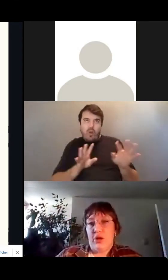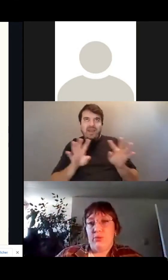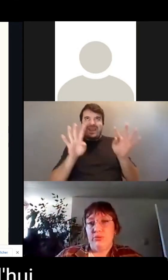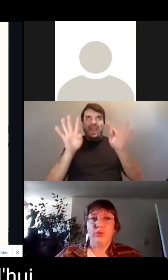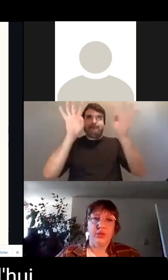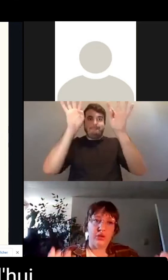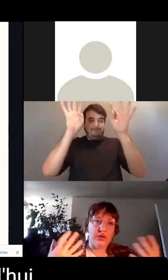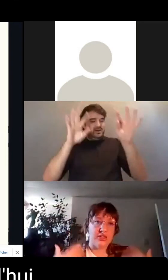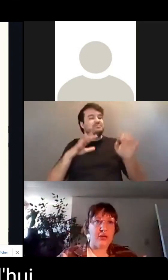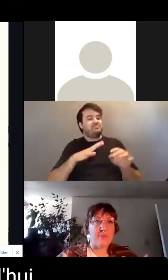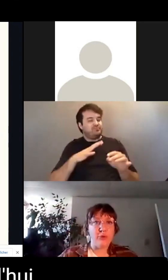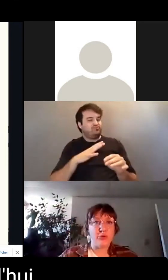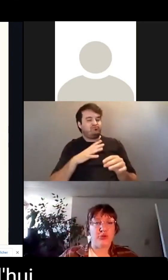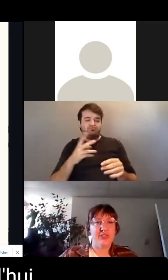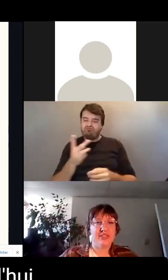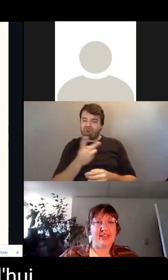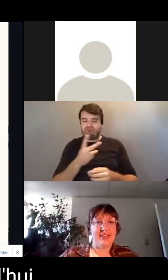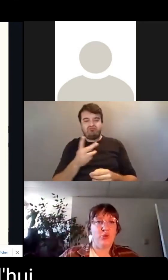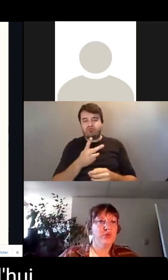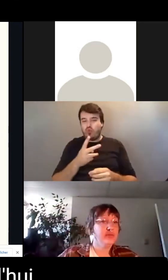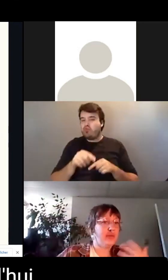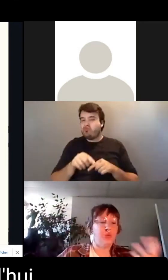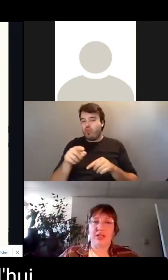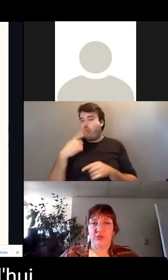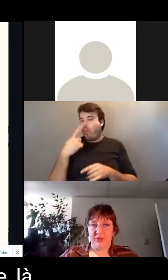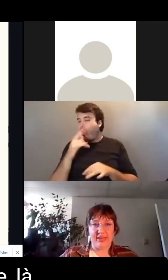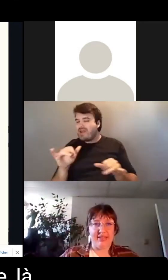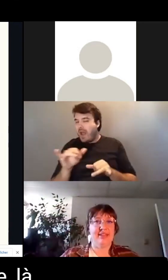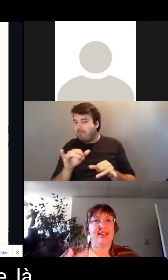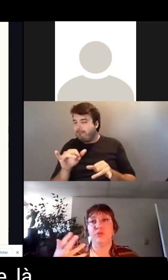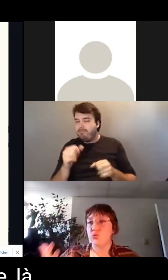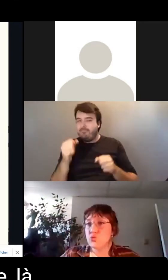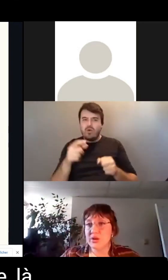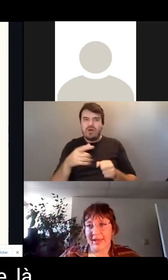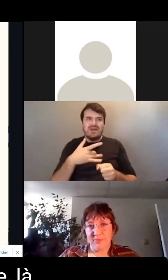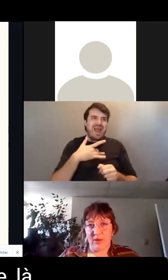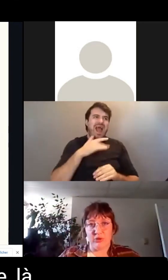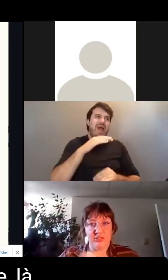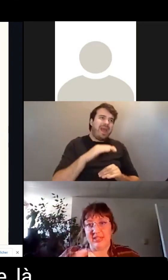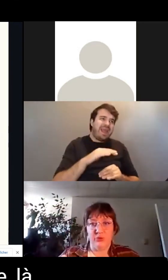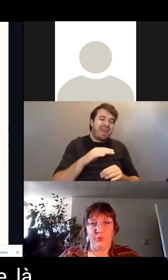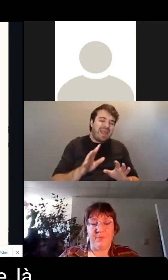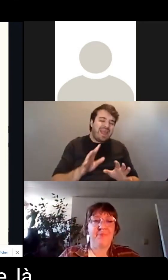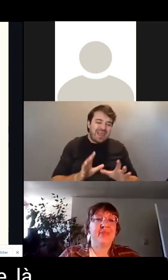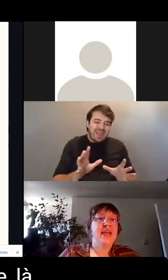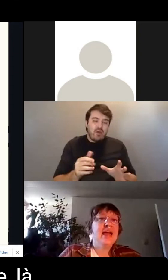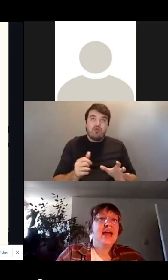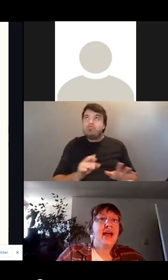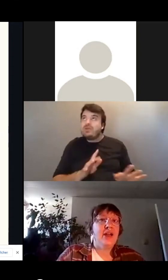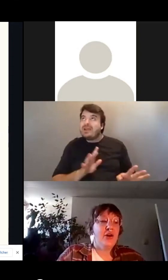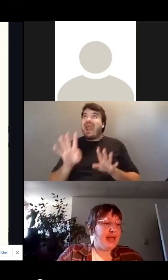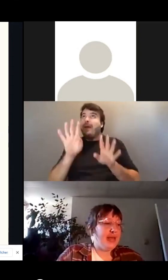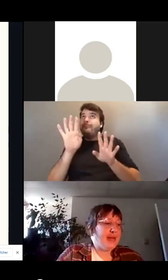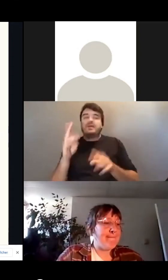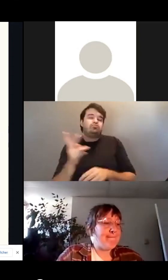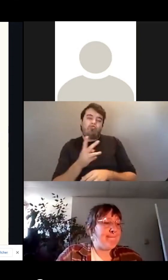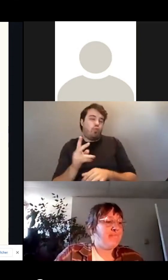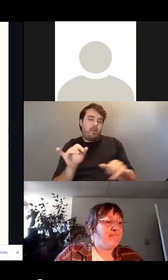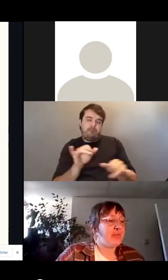se ressemble. Donc, quand j'en parle aujourd'hui des haricots, ça pourrait être une variété naine ou grimpante, là, c'est les deux.